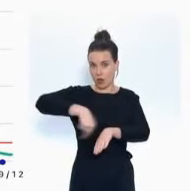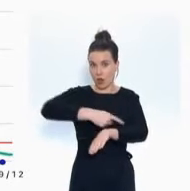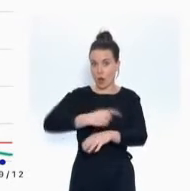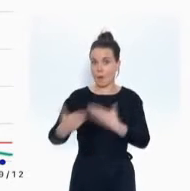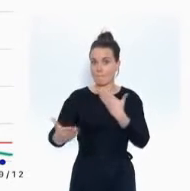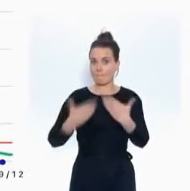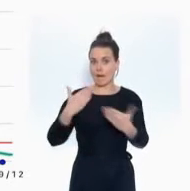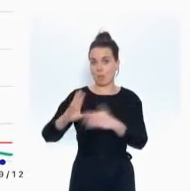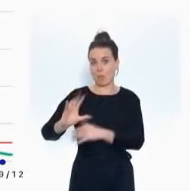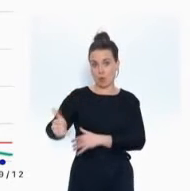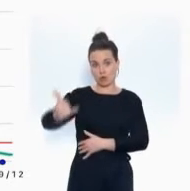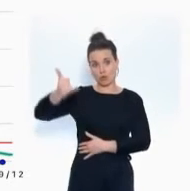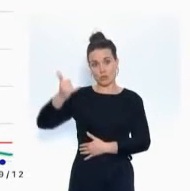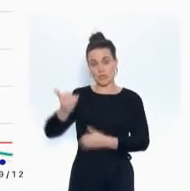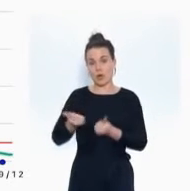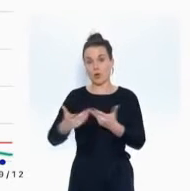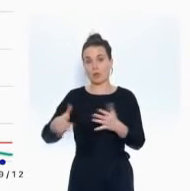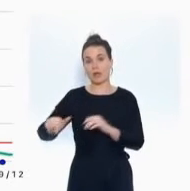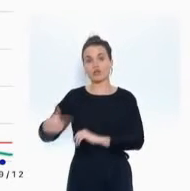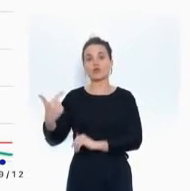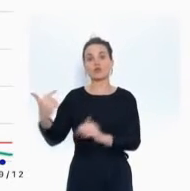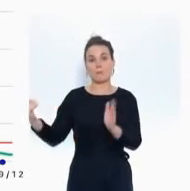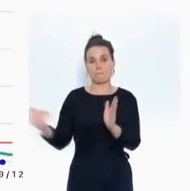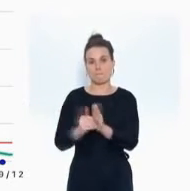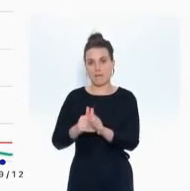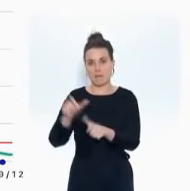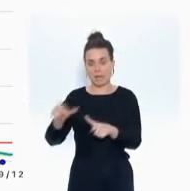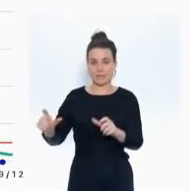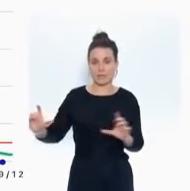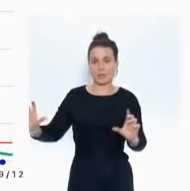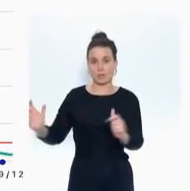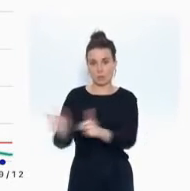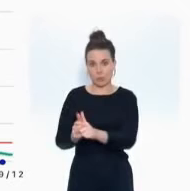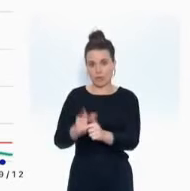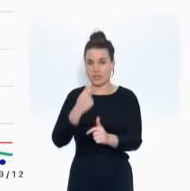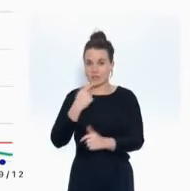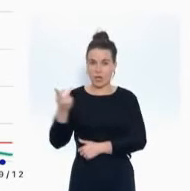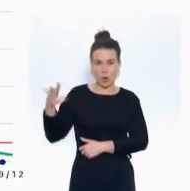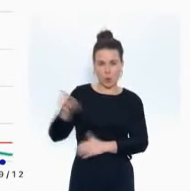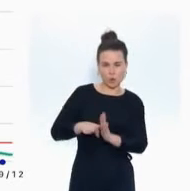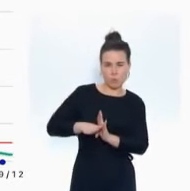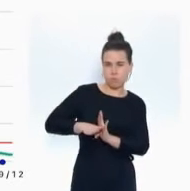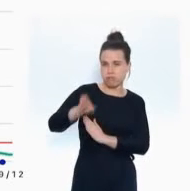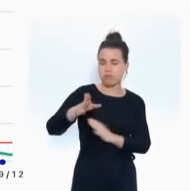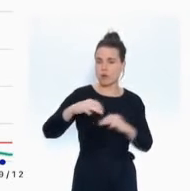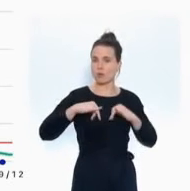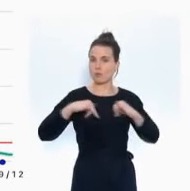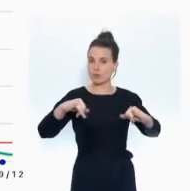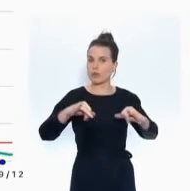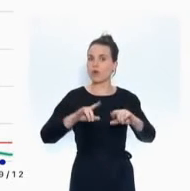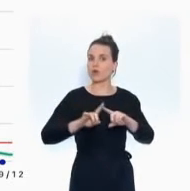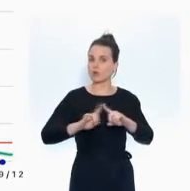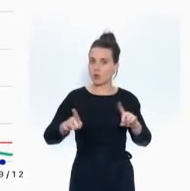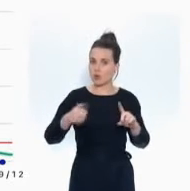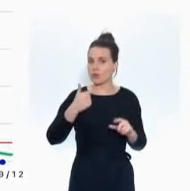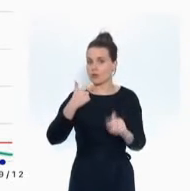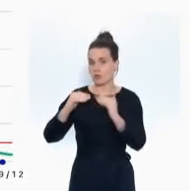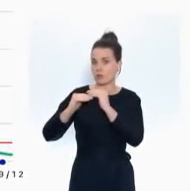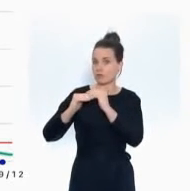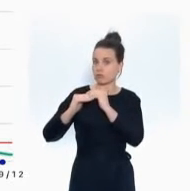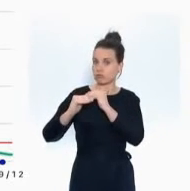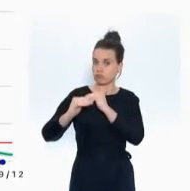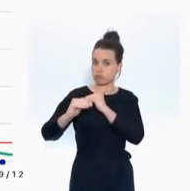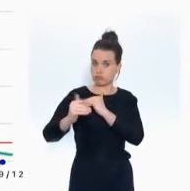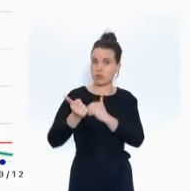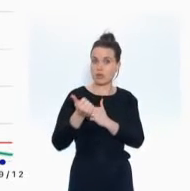000 jeudi dernier. Ce n'est pas encore une reprise épidémique à proprement parler, une nouvelle réascension, c'est plutôt un plateau, vous le